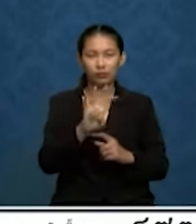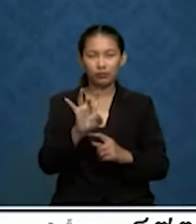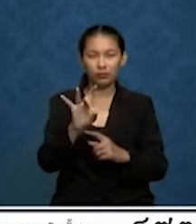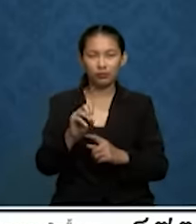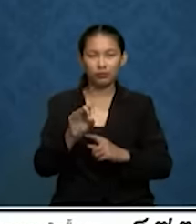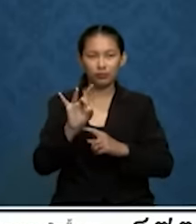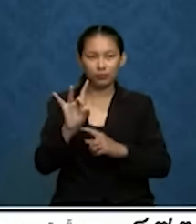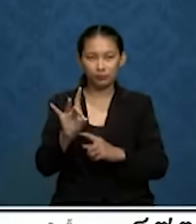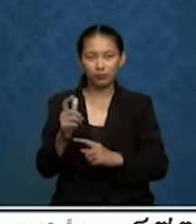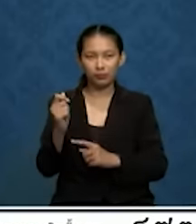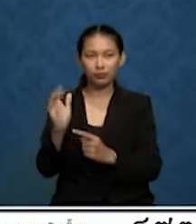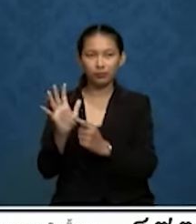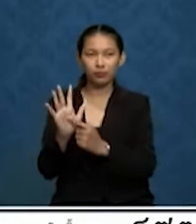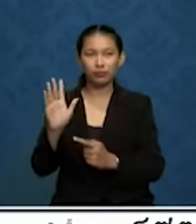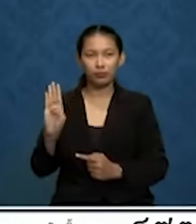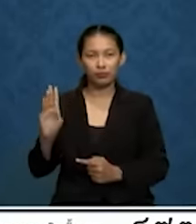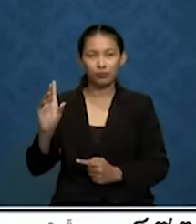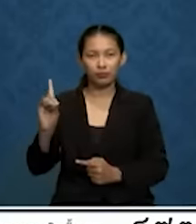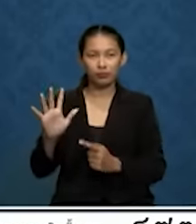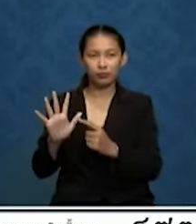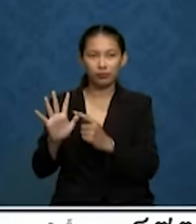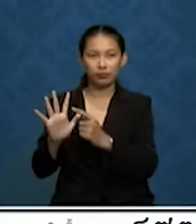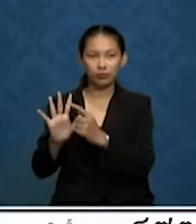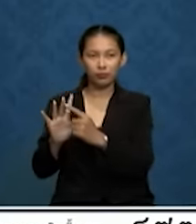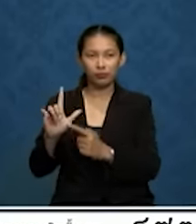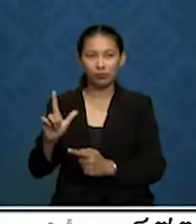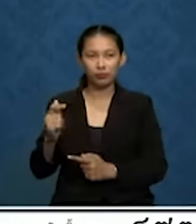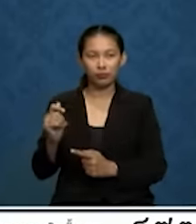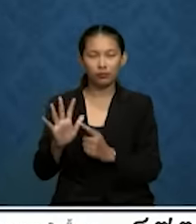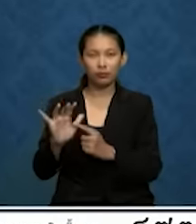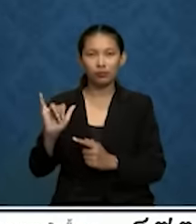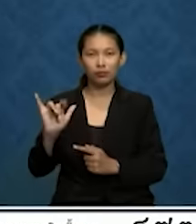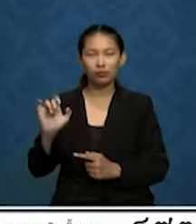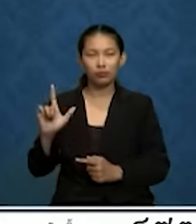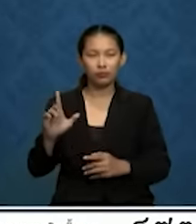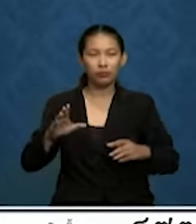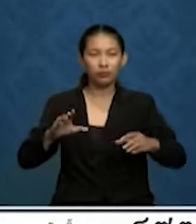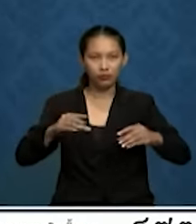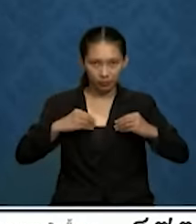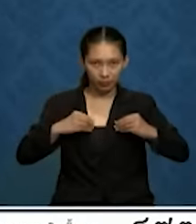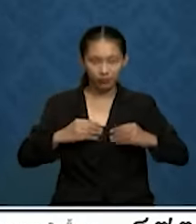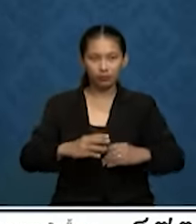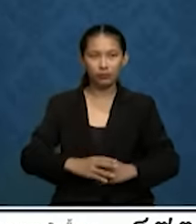488นายอับดุลยาอับดุลอายีสาแมง เห็นชอบครับ